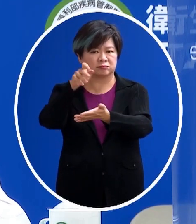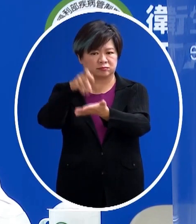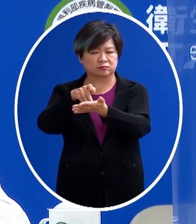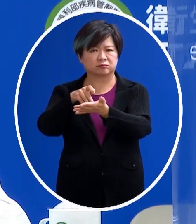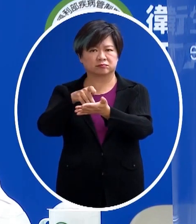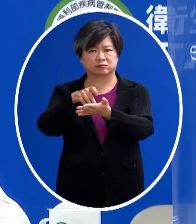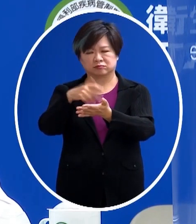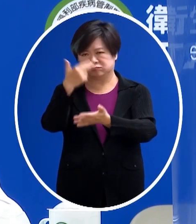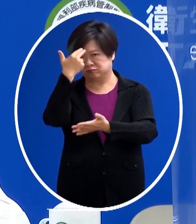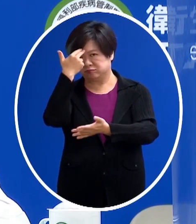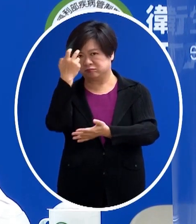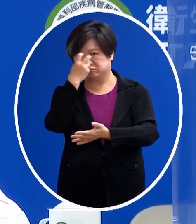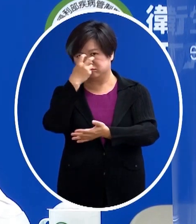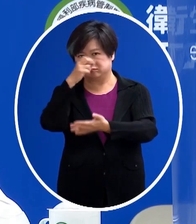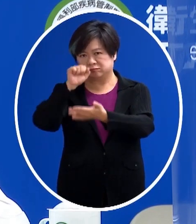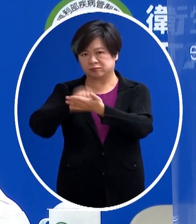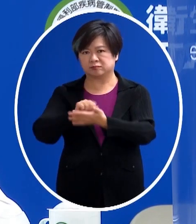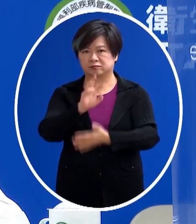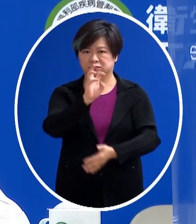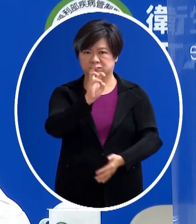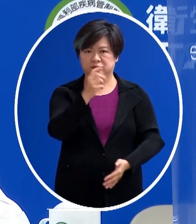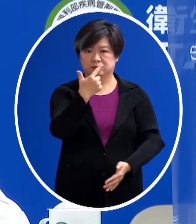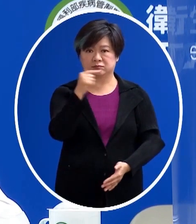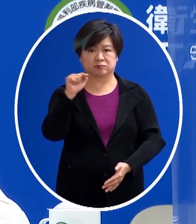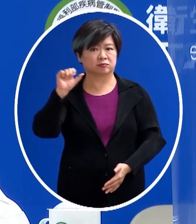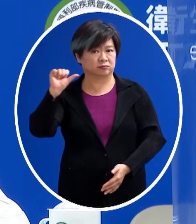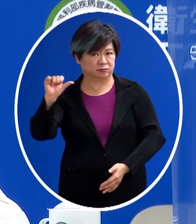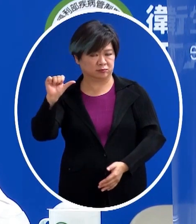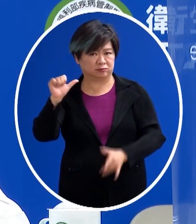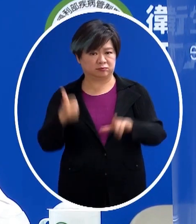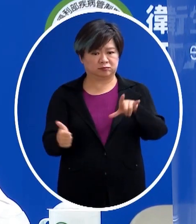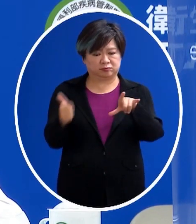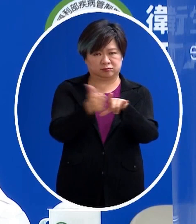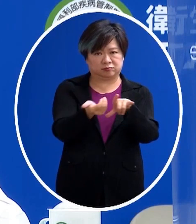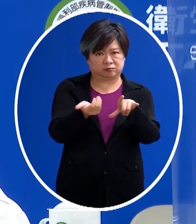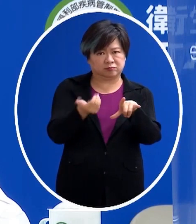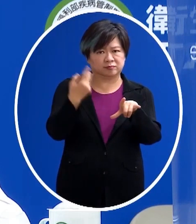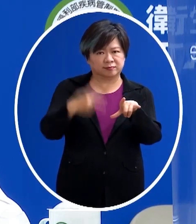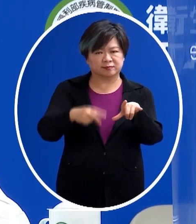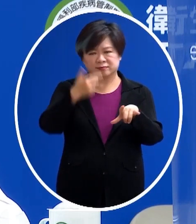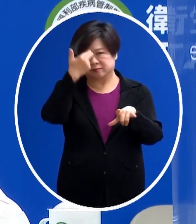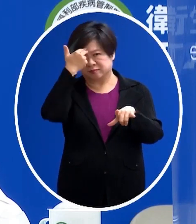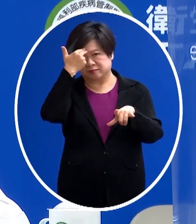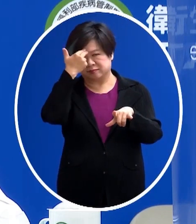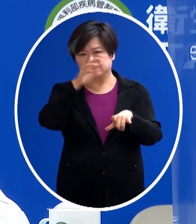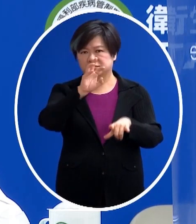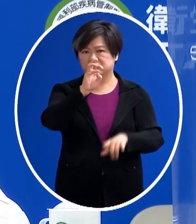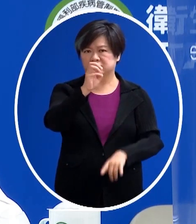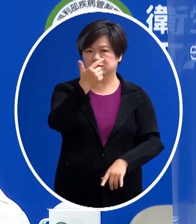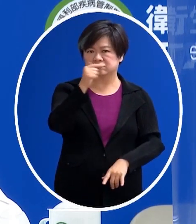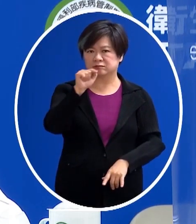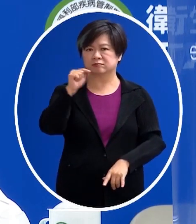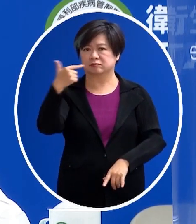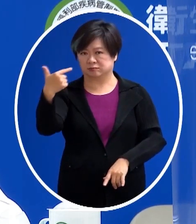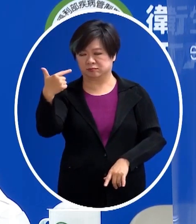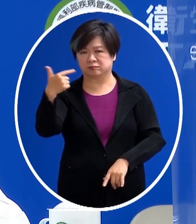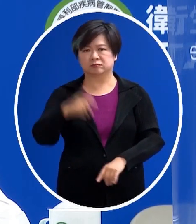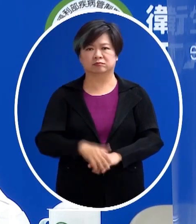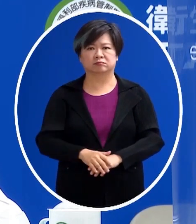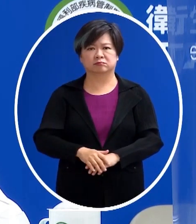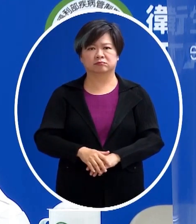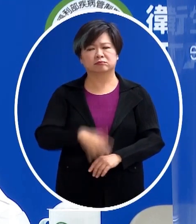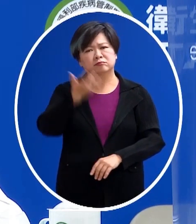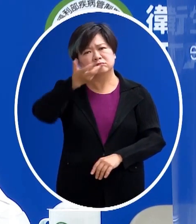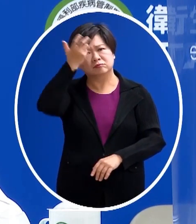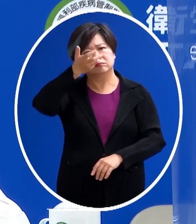过，他的记录是 36.5， 那登机前也量过，他的温度是 36.6， 并没有